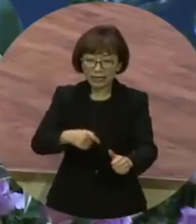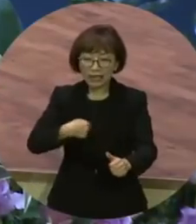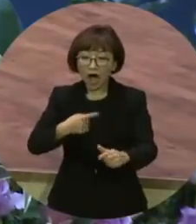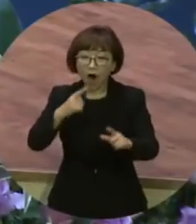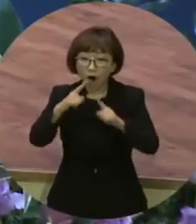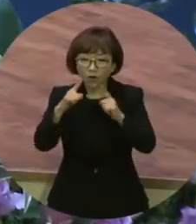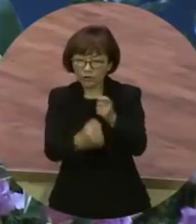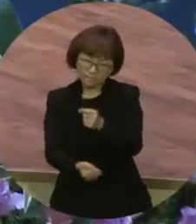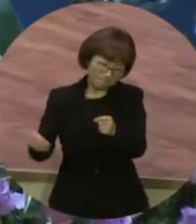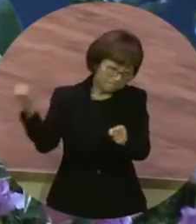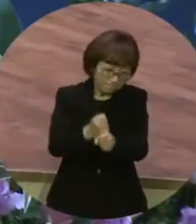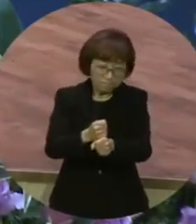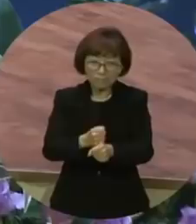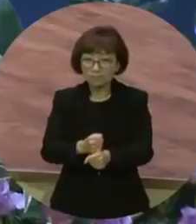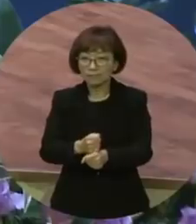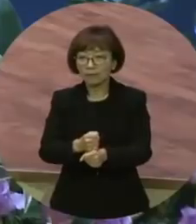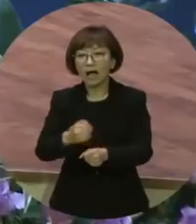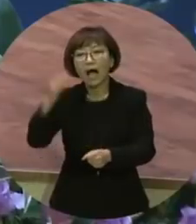내용인데.